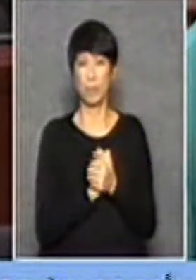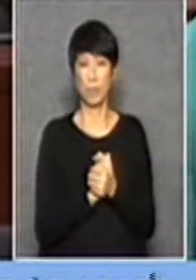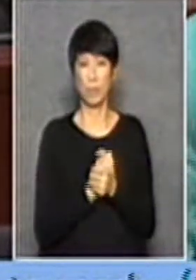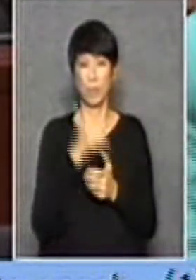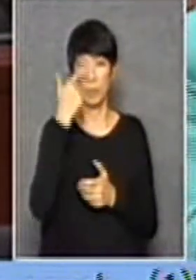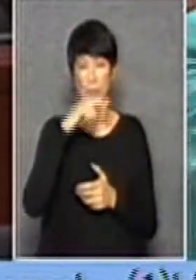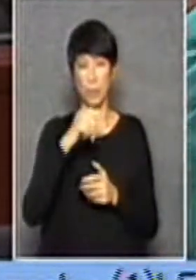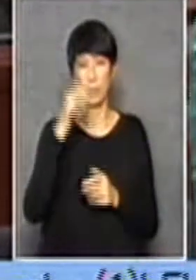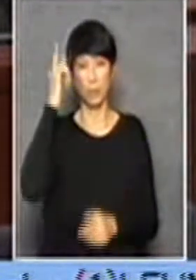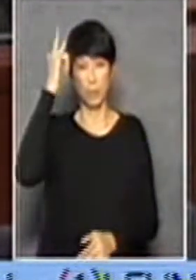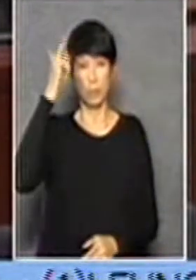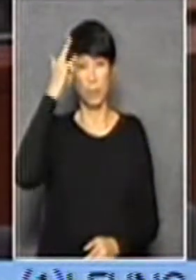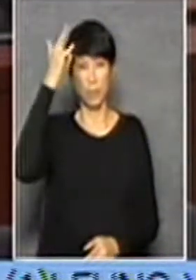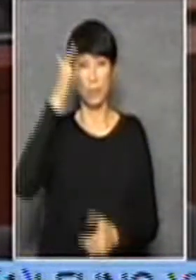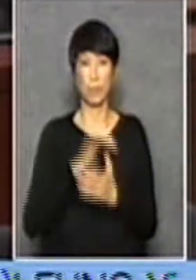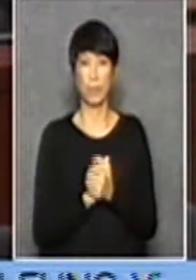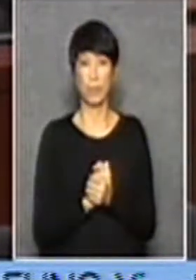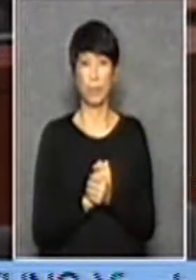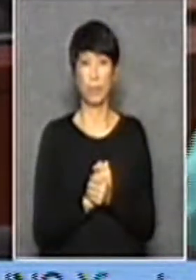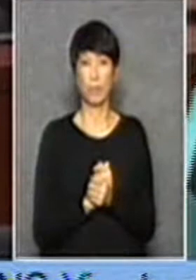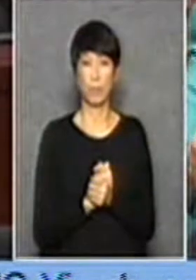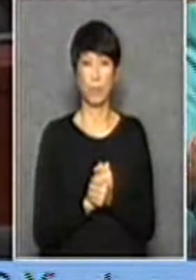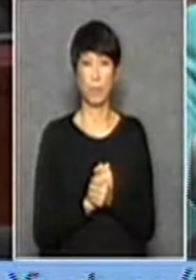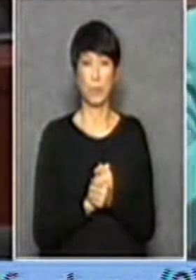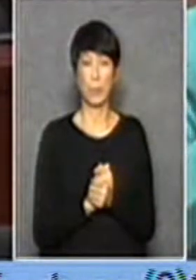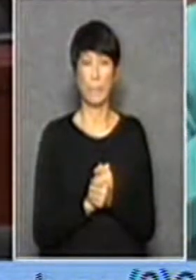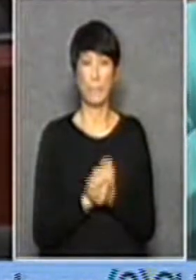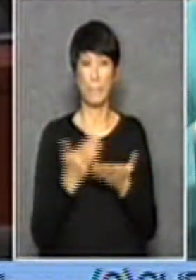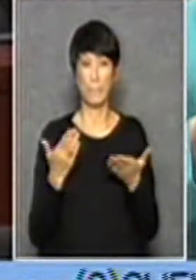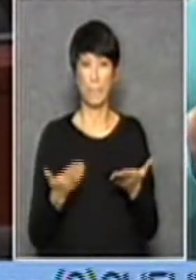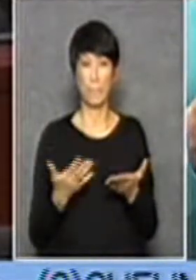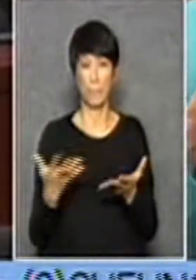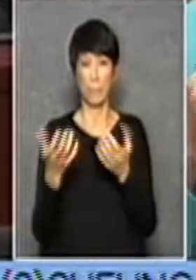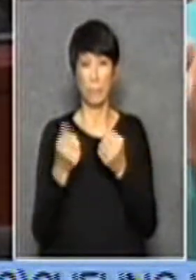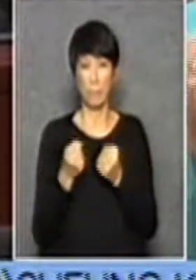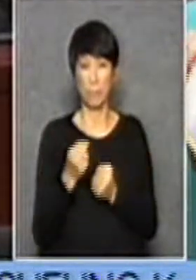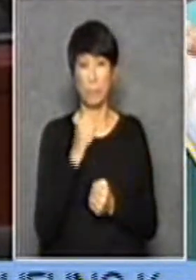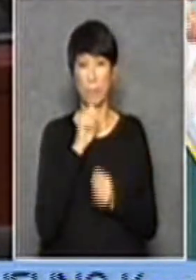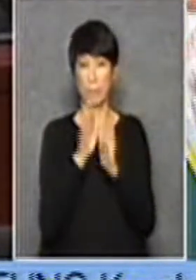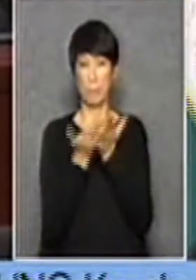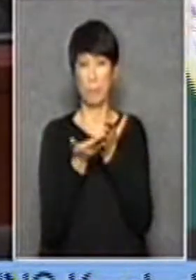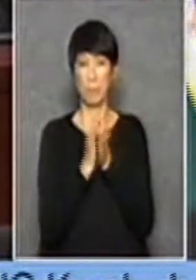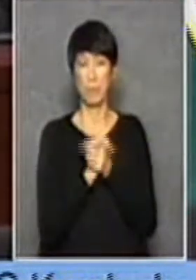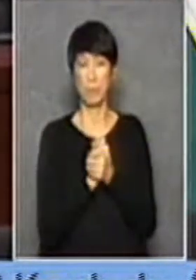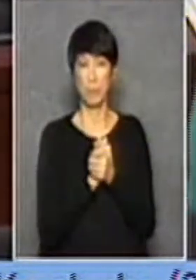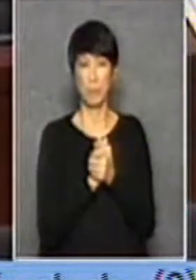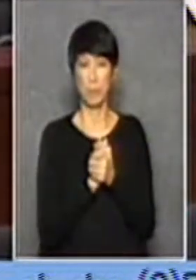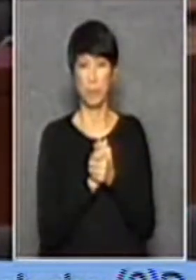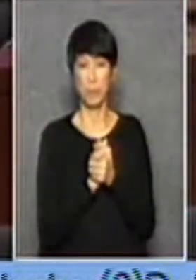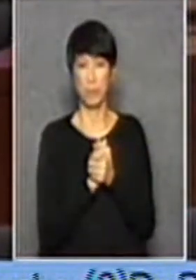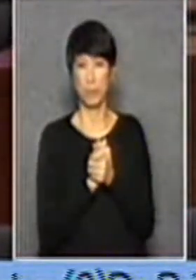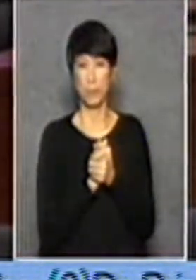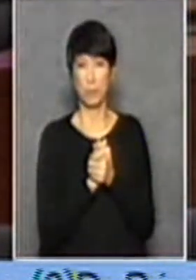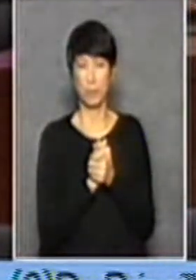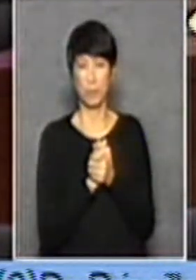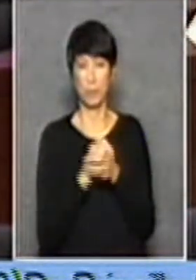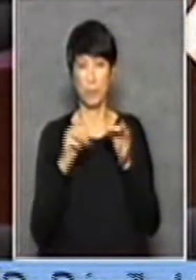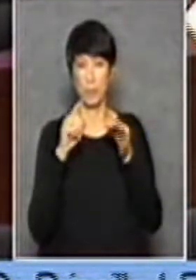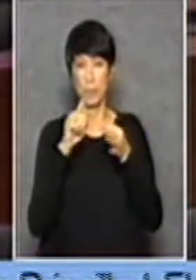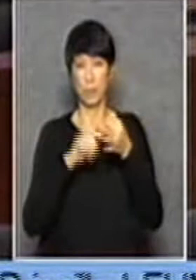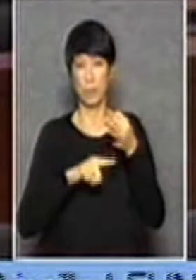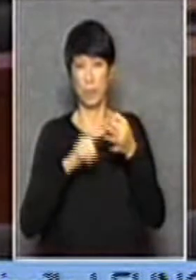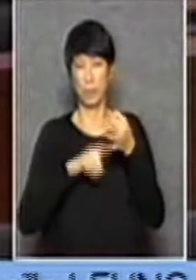带来一个梦，一个希望。我今天都收到一本书，这里有位姓关的小朋